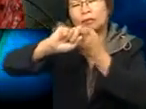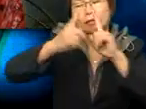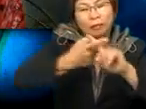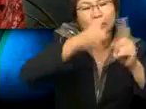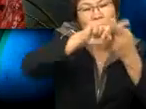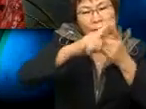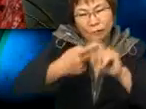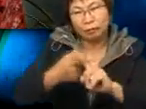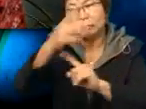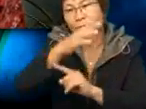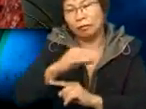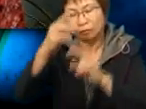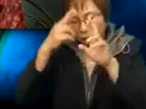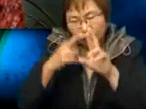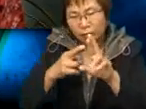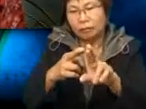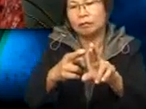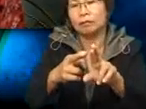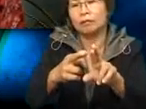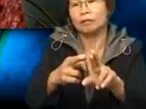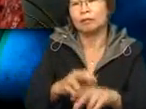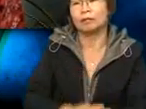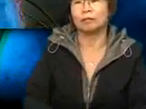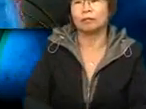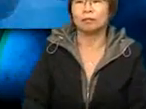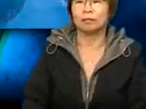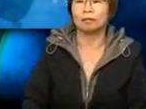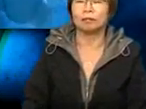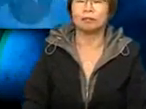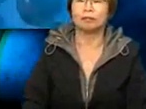mereka dan hormatilah mereka.